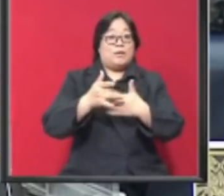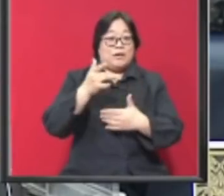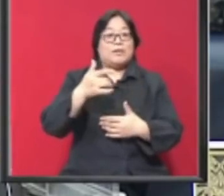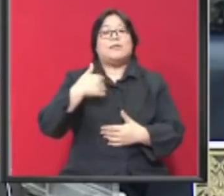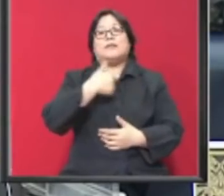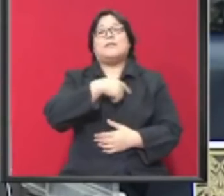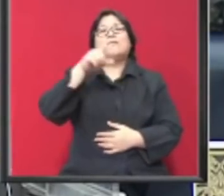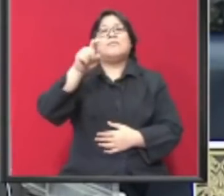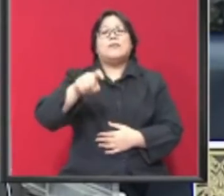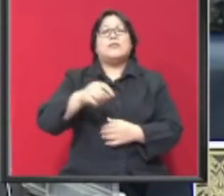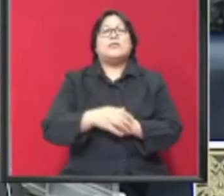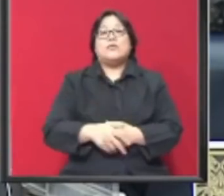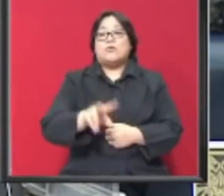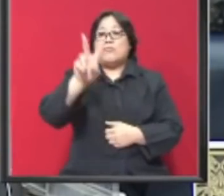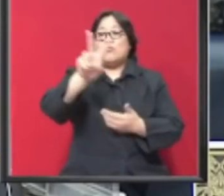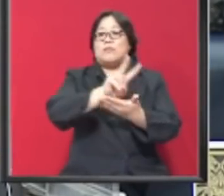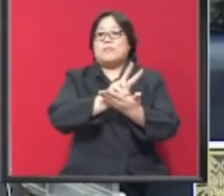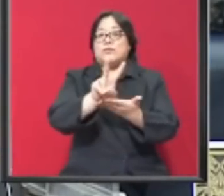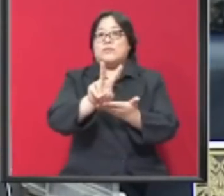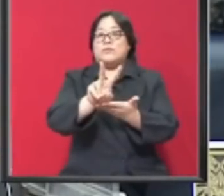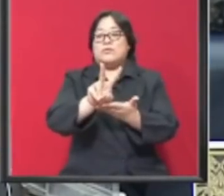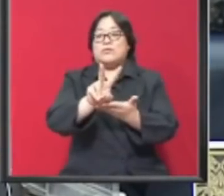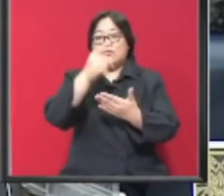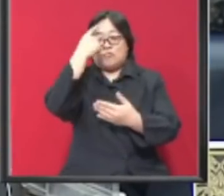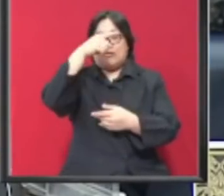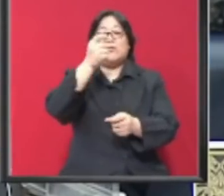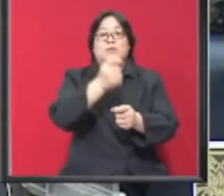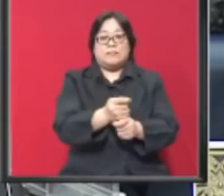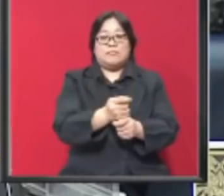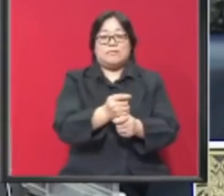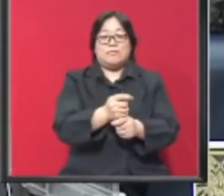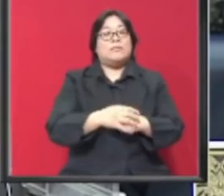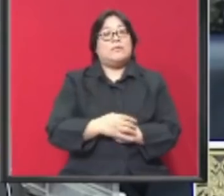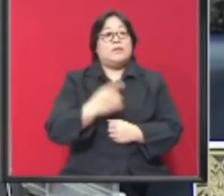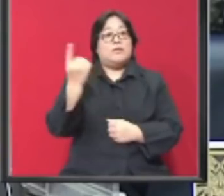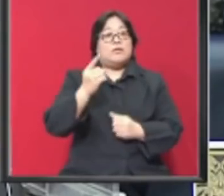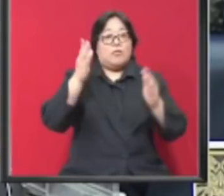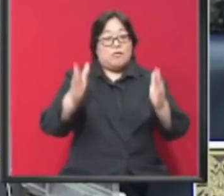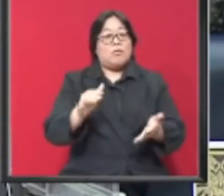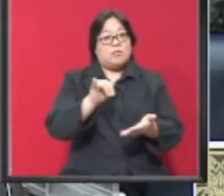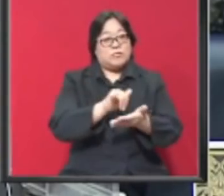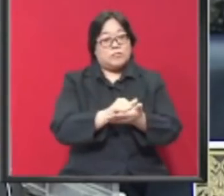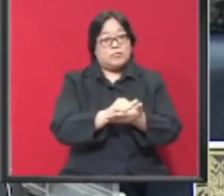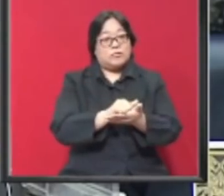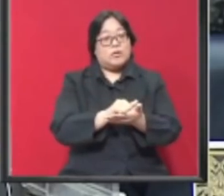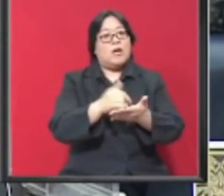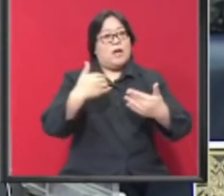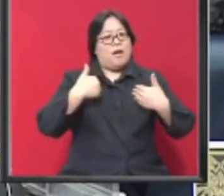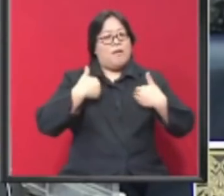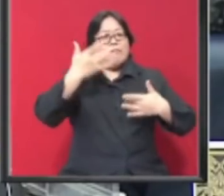kita memerlukan dua minggu untuk Tentukan sama ada seseorang itu sudah